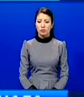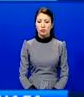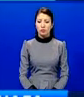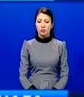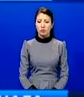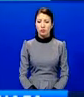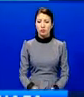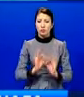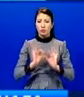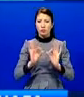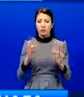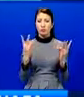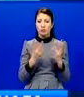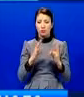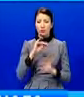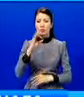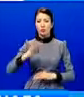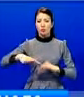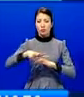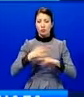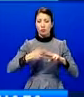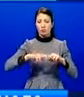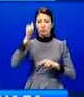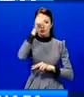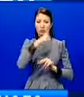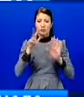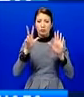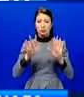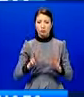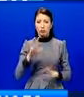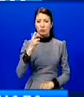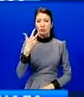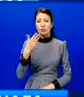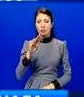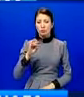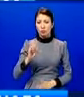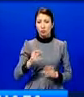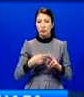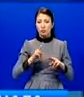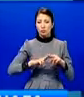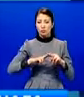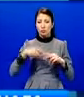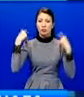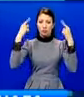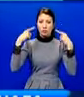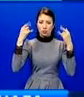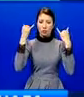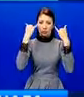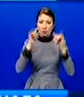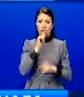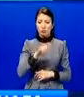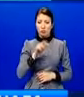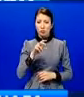Айту керек, түсті облыс осы жылдың 8 айында 330 тоннадан астам ірі қара мал мен қой етін Ордабасы құс жауапкершілігі шектеулі серіктестік